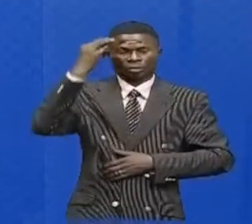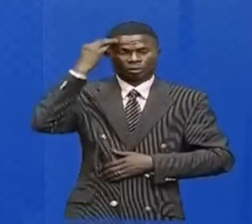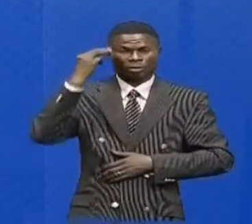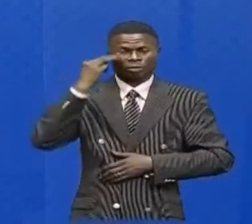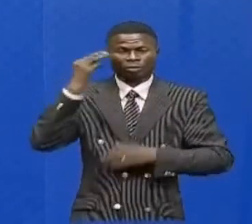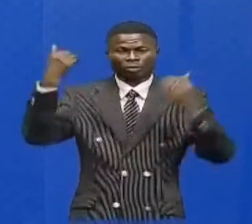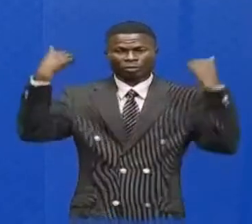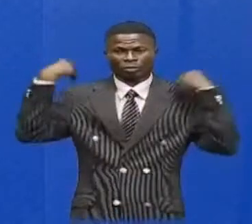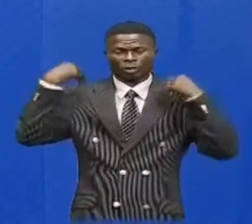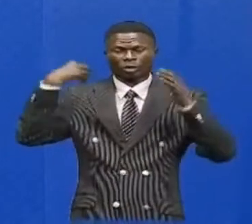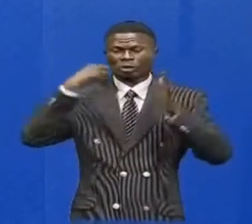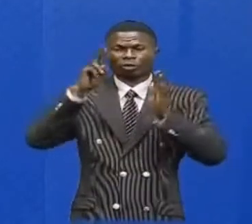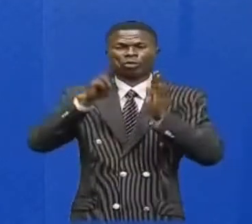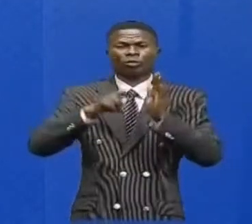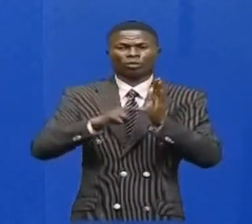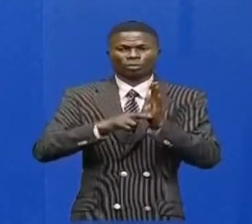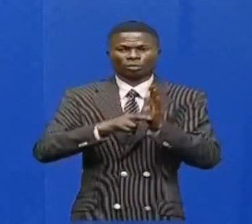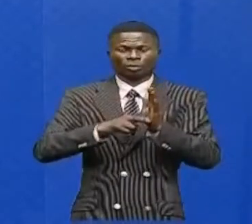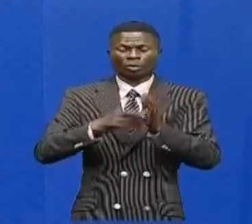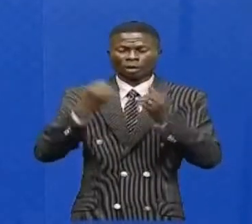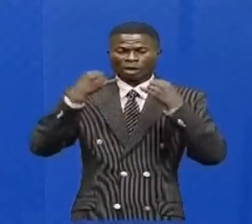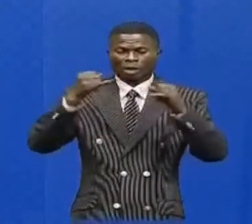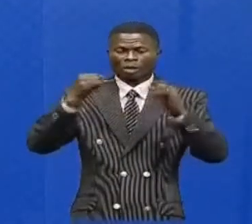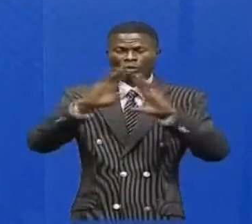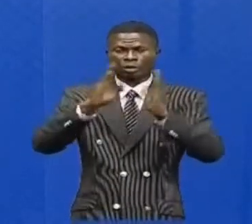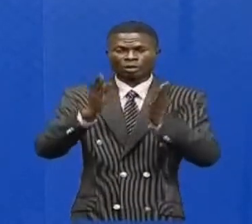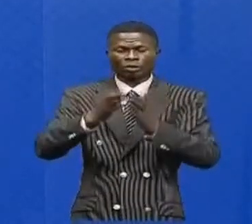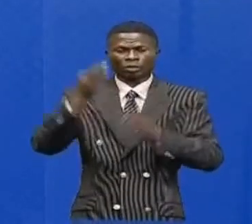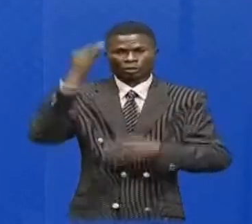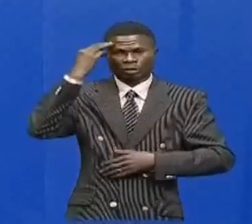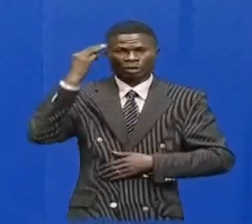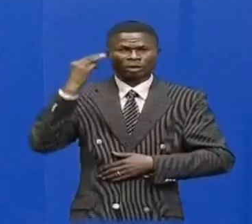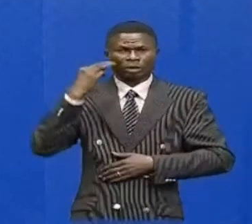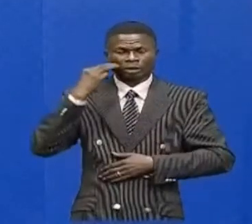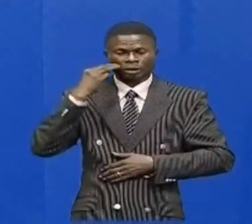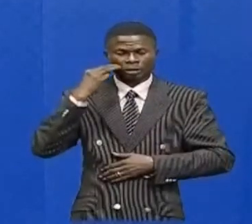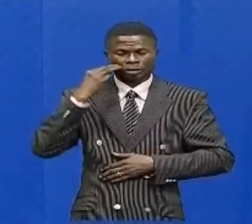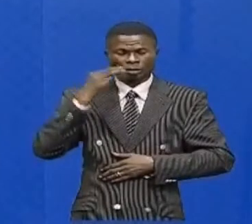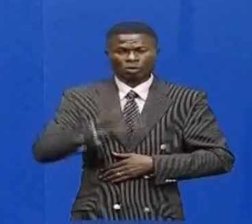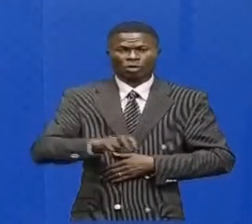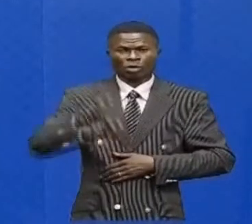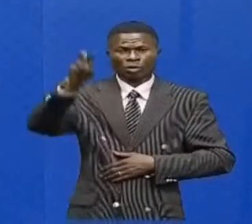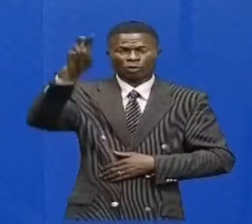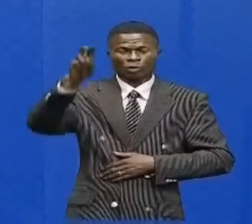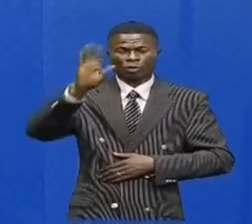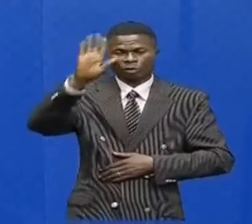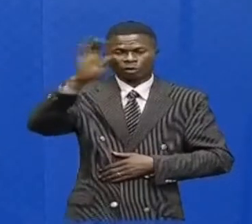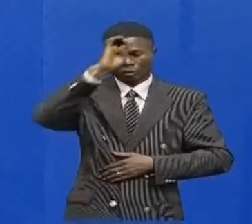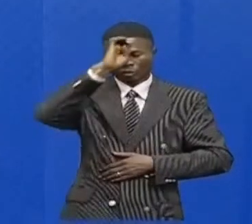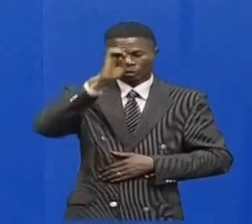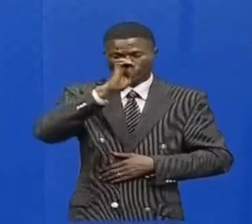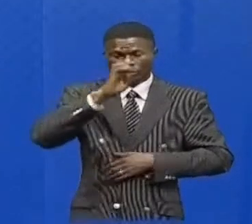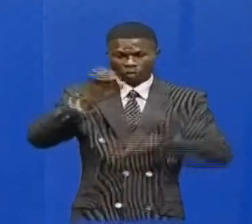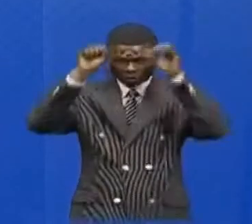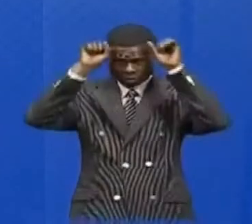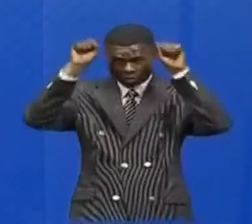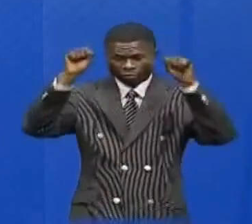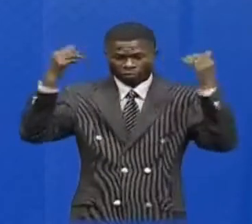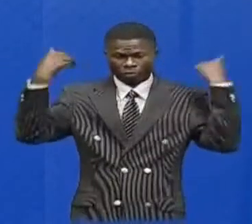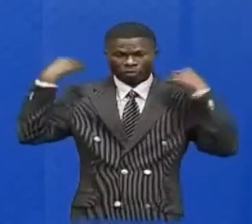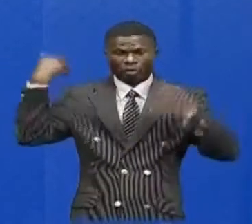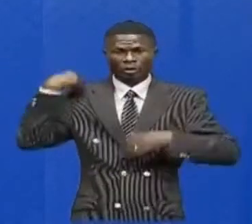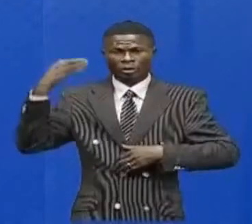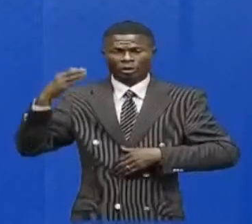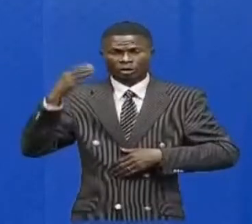chef du gouvernement a informé le membre du Conseil du déplacement de son Excellence Monsieur le Président de la République, chef de l'État